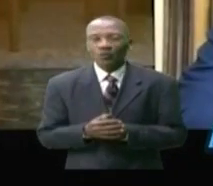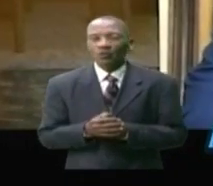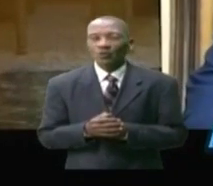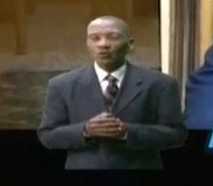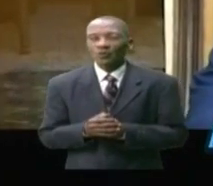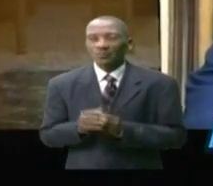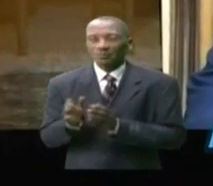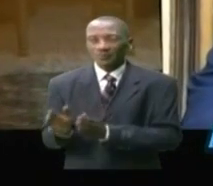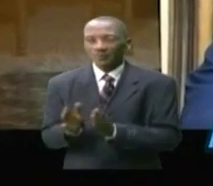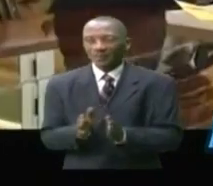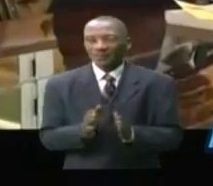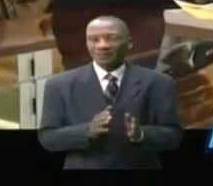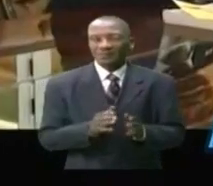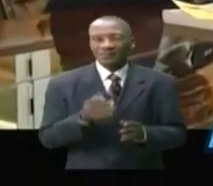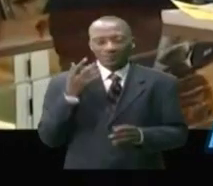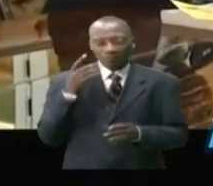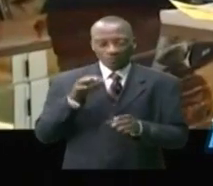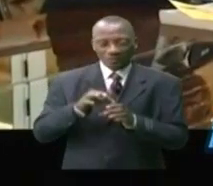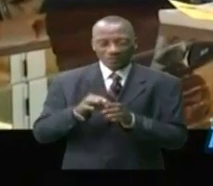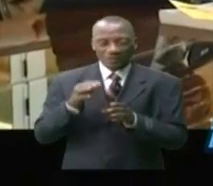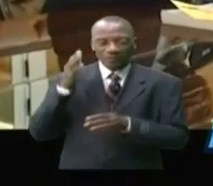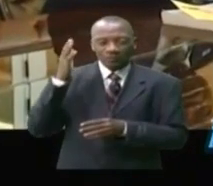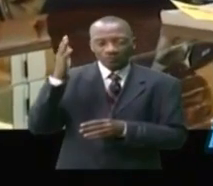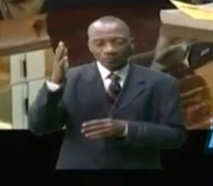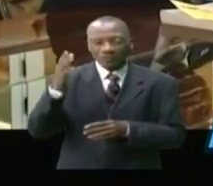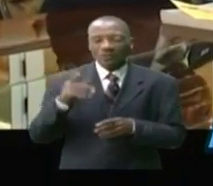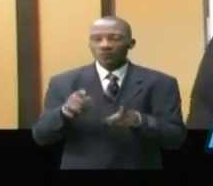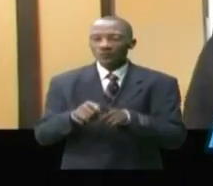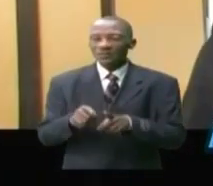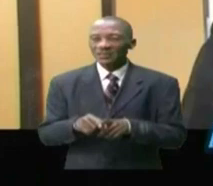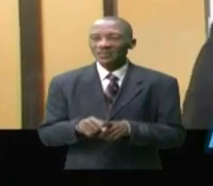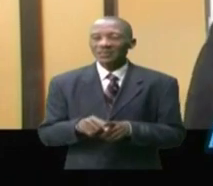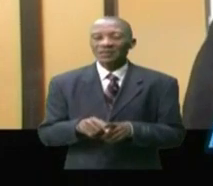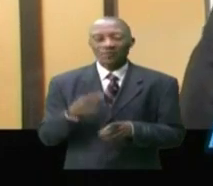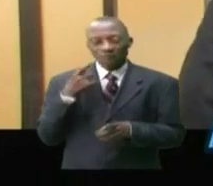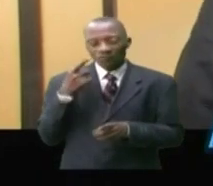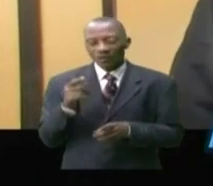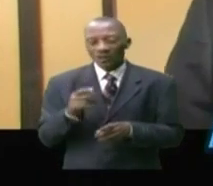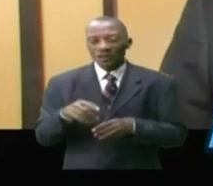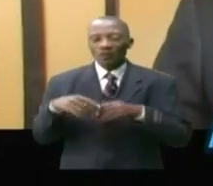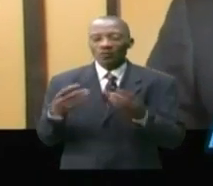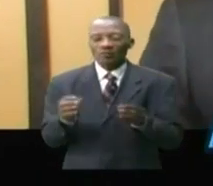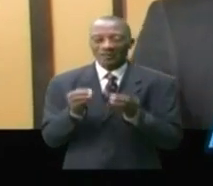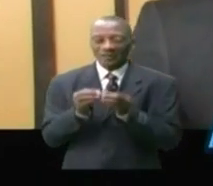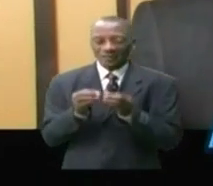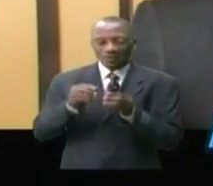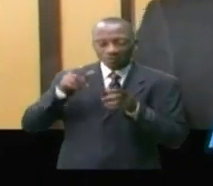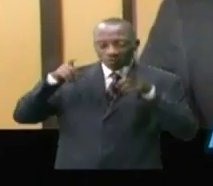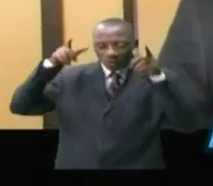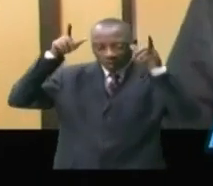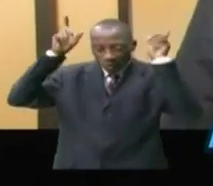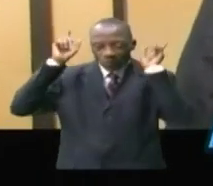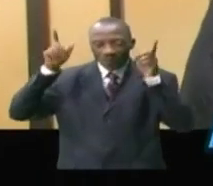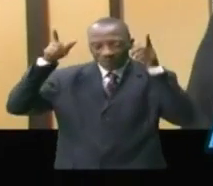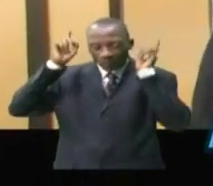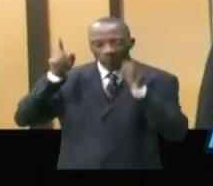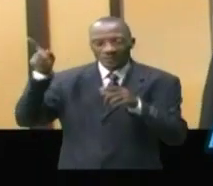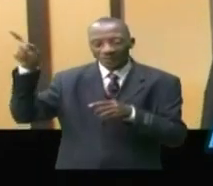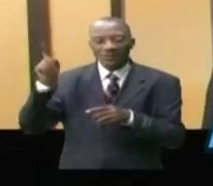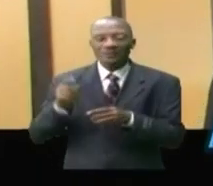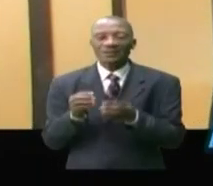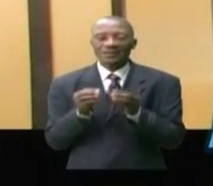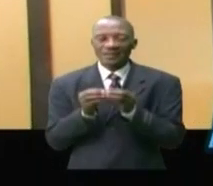que nous avons avec la vérification de Luanda, mais tout ceci bien sûr avec les interactions avec les différentes communautés dans lesquelles nous sommes,